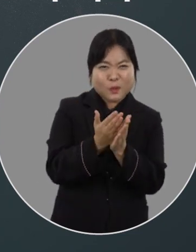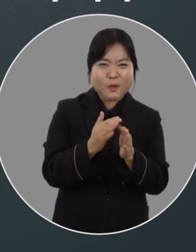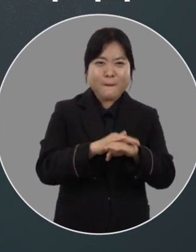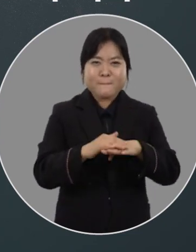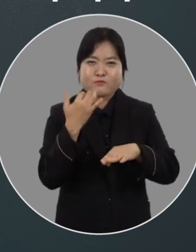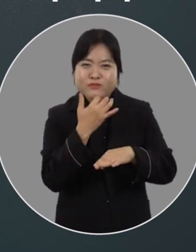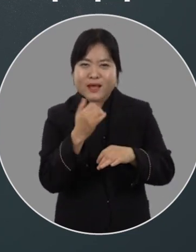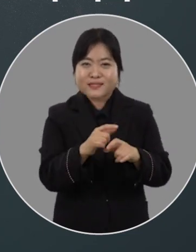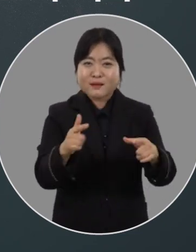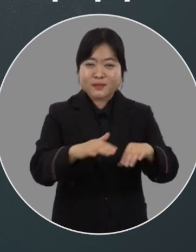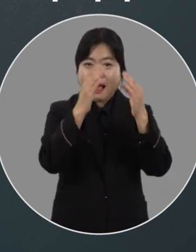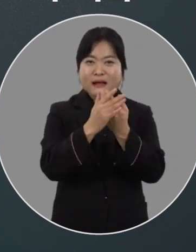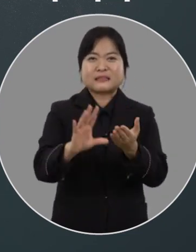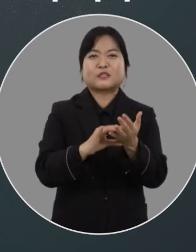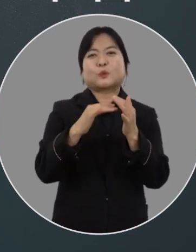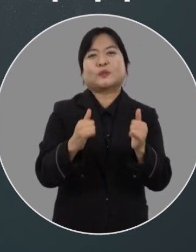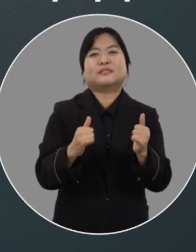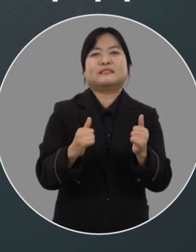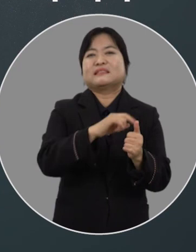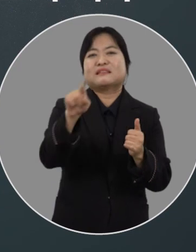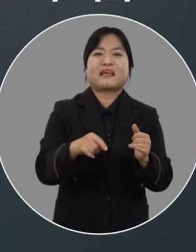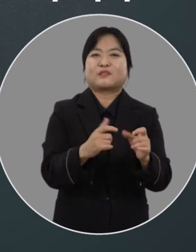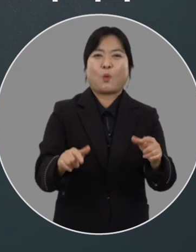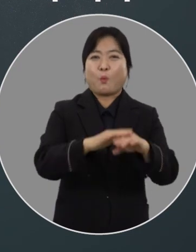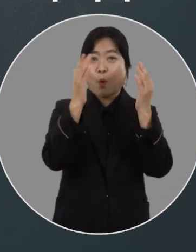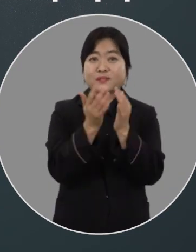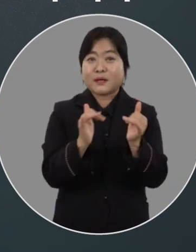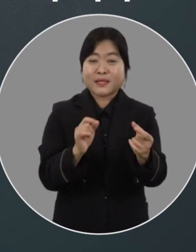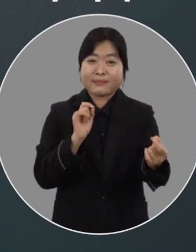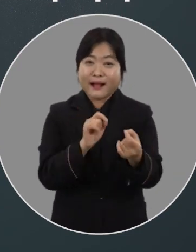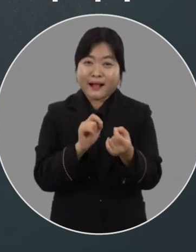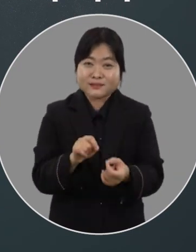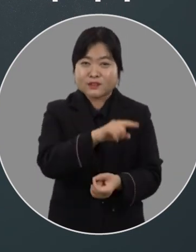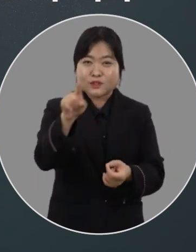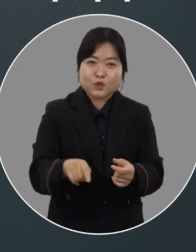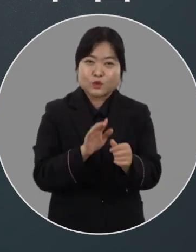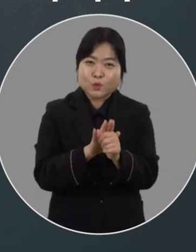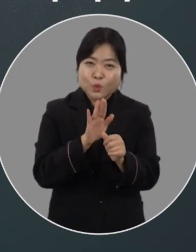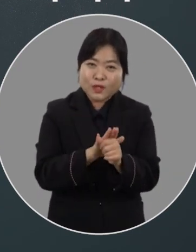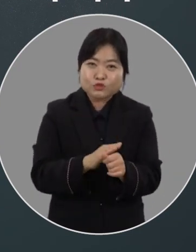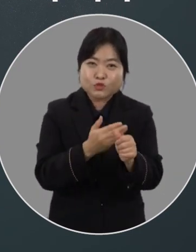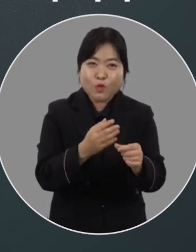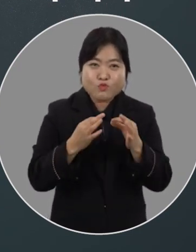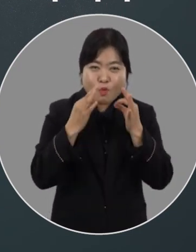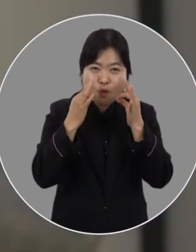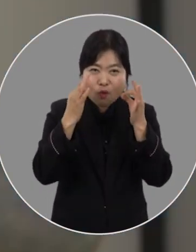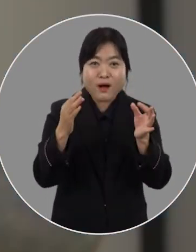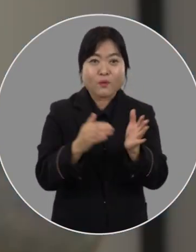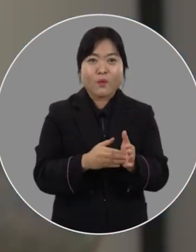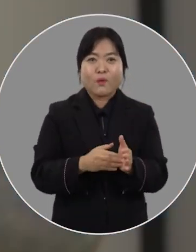인종, 피부색 이 사람들 모두 다 그리스도교인들 아닙니다. 그 모든 사람들한테 다가가서 그들을 도와주기 위한 노력을 하고